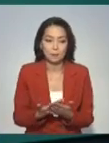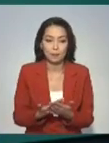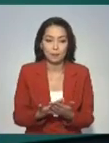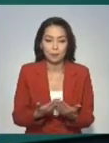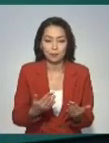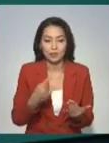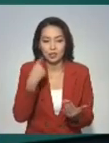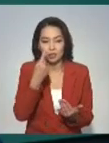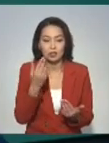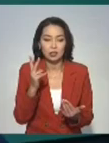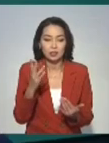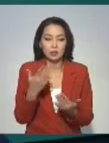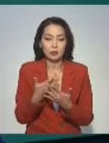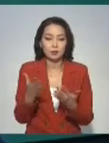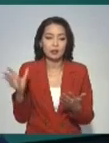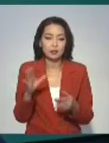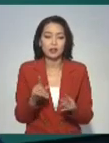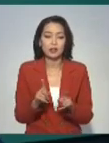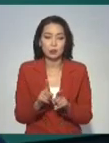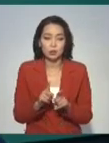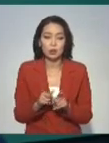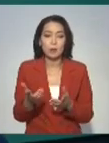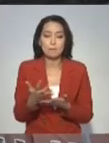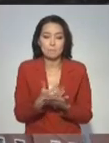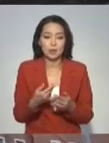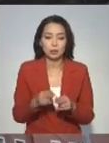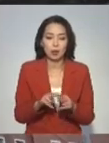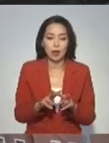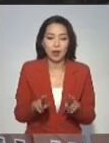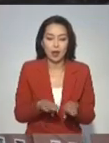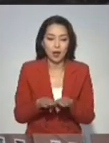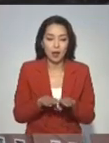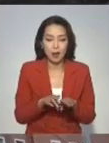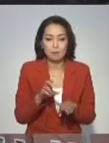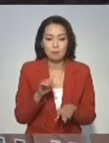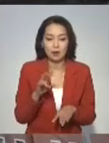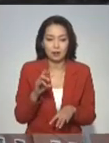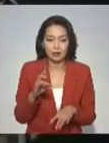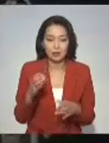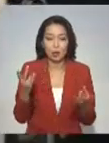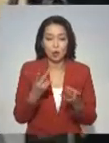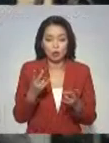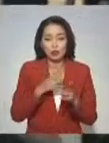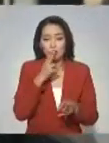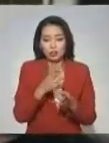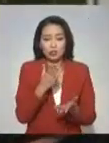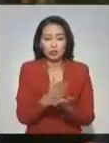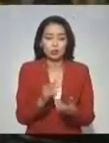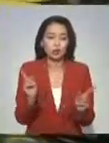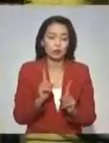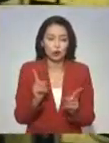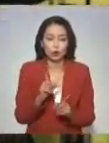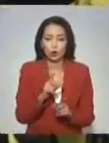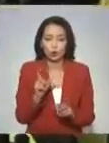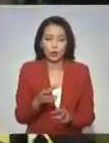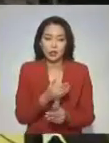лично заявил о том, что они все эти сети берут на свой баланс. Жалуются в Экибастуз Теплоэнерго и на кадровый голод. Люди не